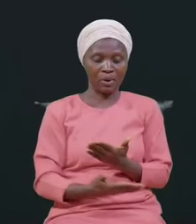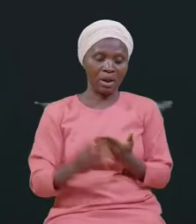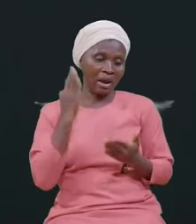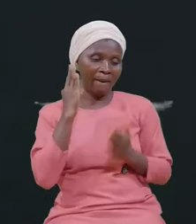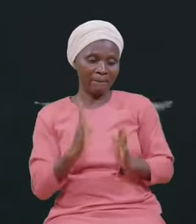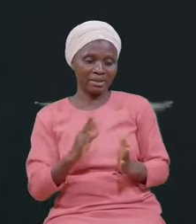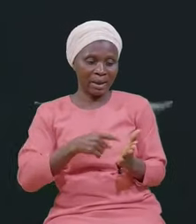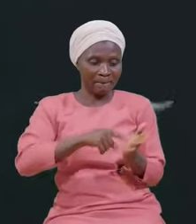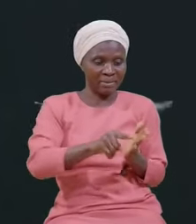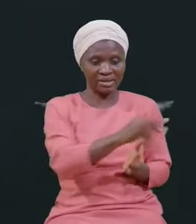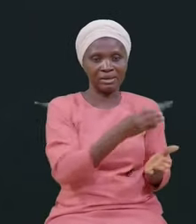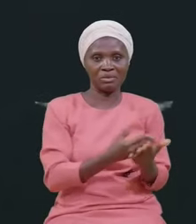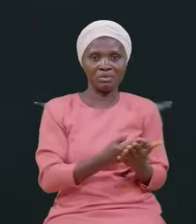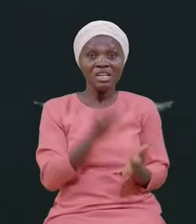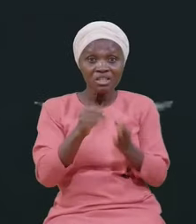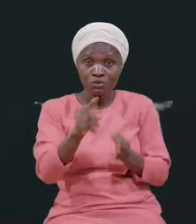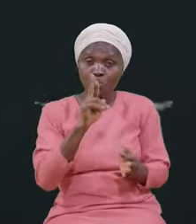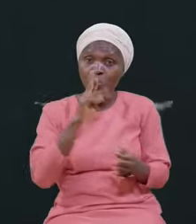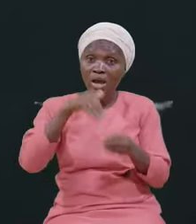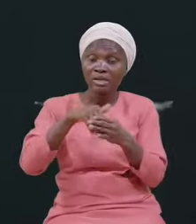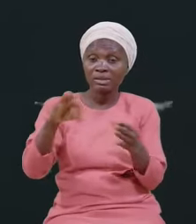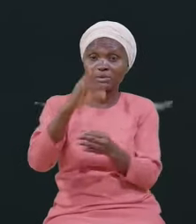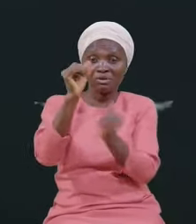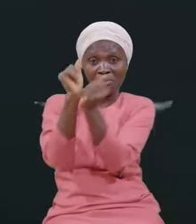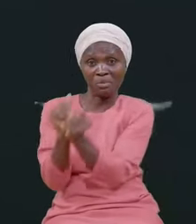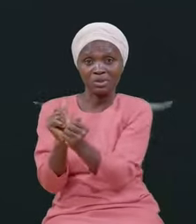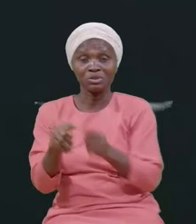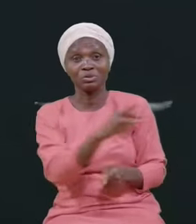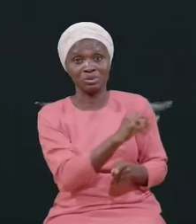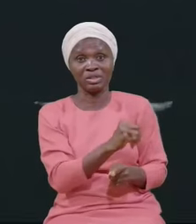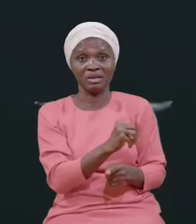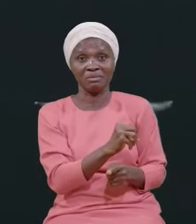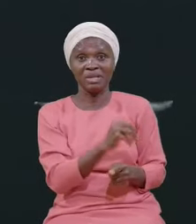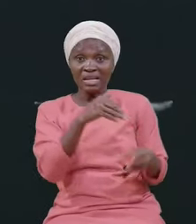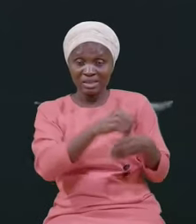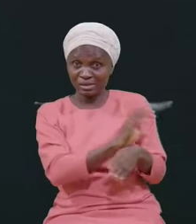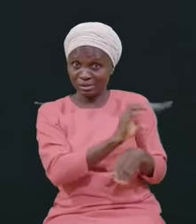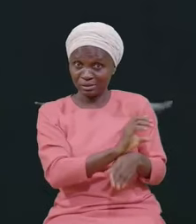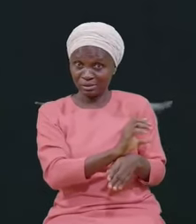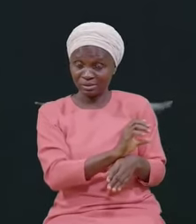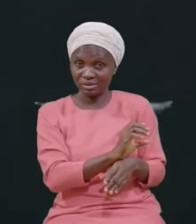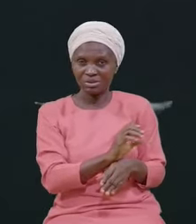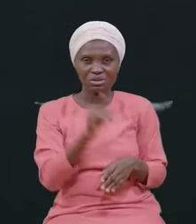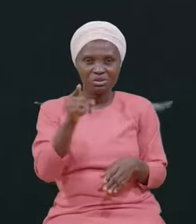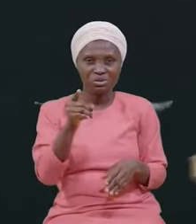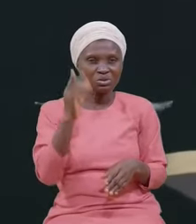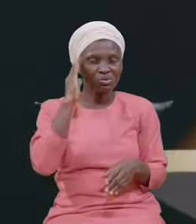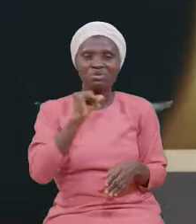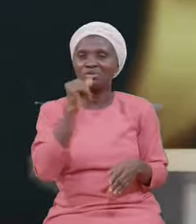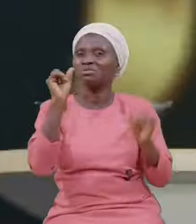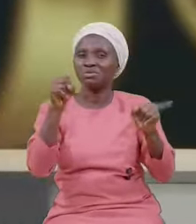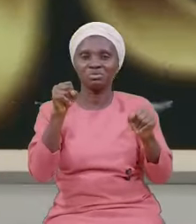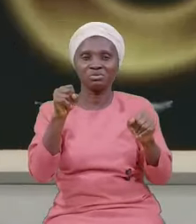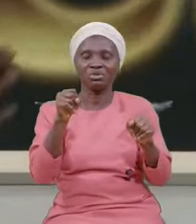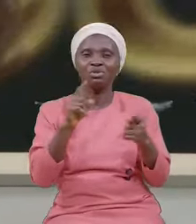dans l'esprit de servitude envers ces gens-là, dans l'église, tu ne feras jamais la volonté de